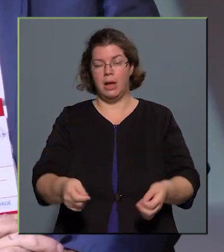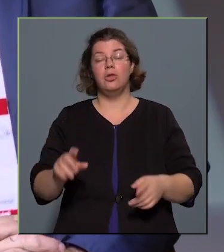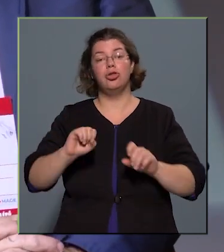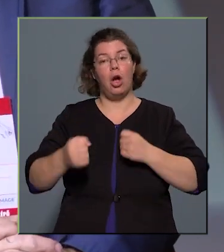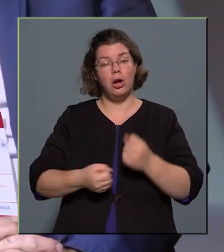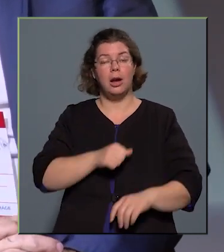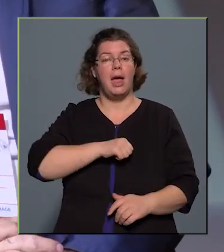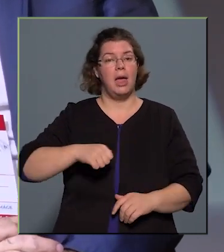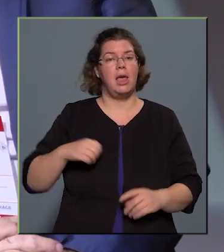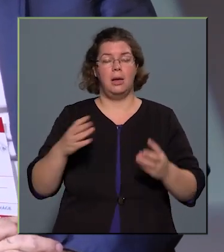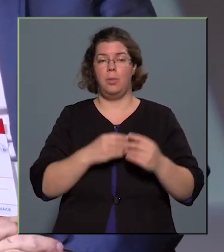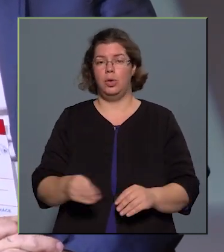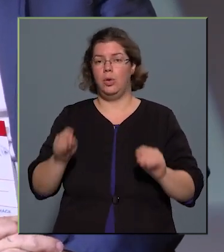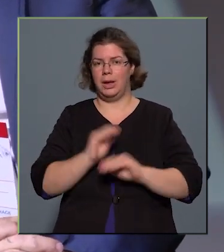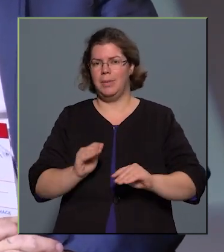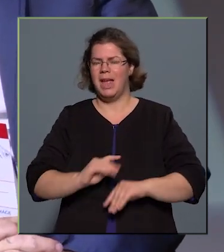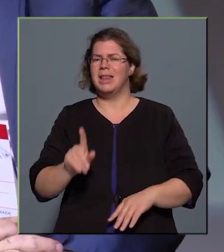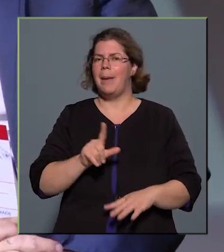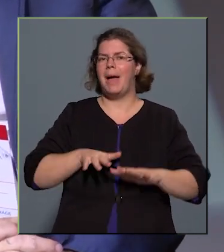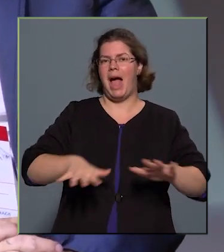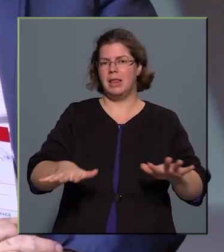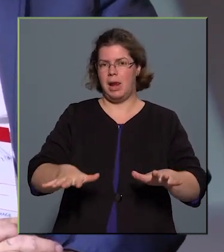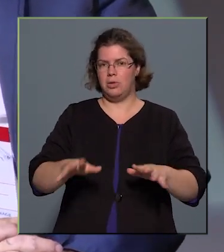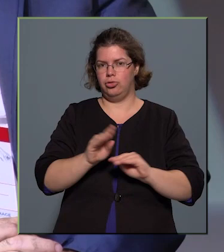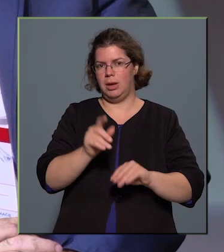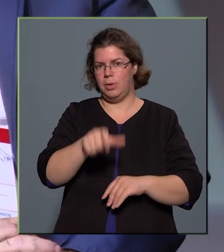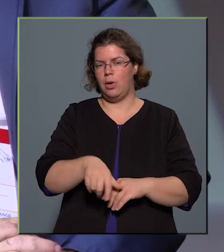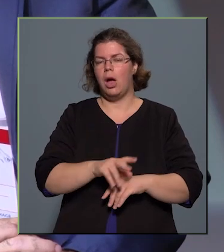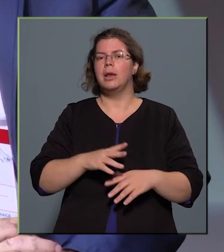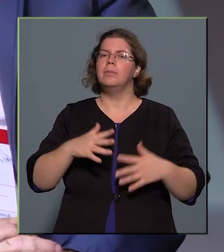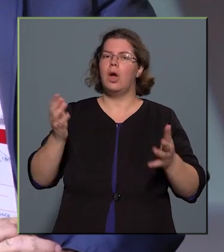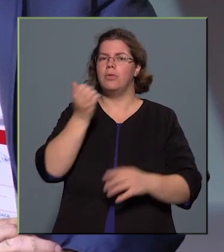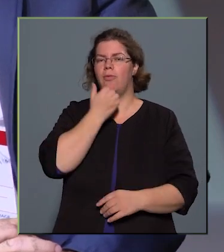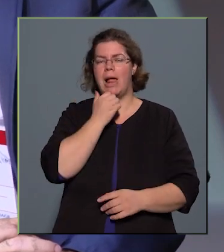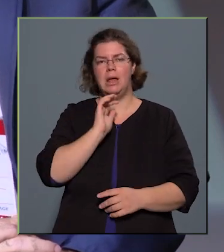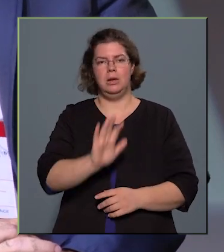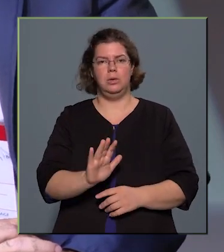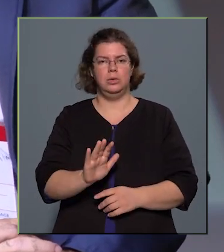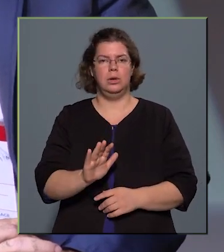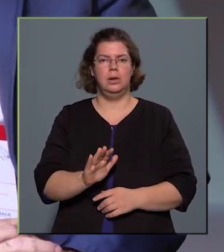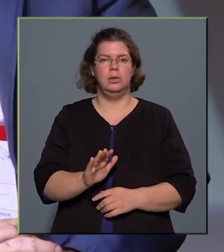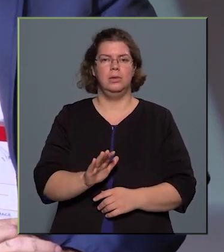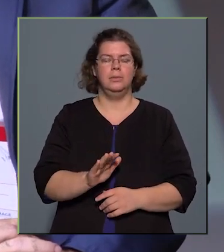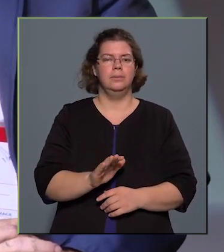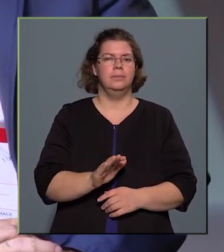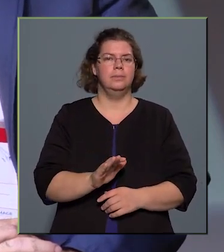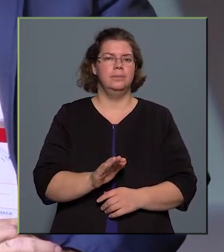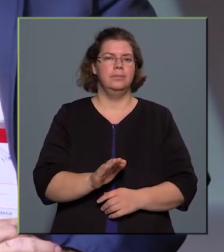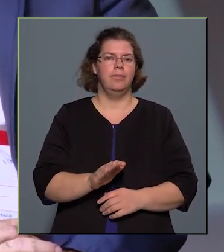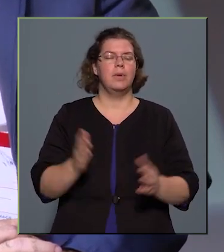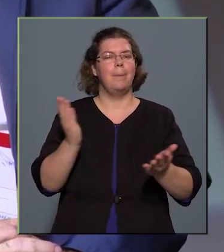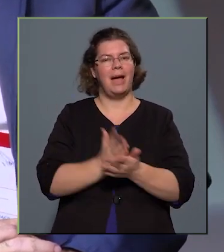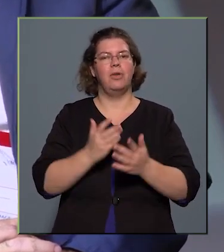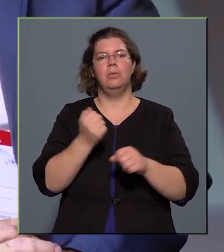egyedi módon képezünk, tehát nem általános képzéseket írunk ki, hanem a nagyváltoknak a